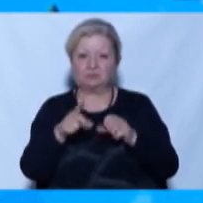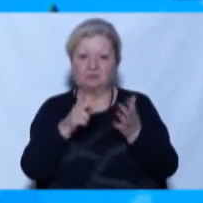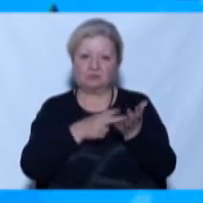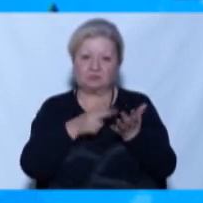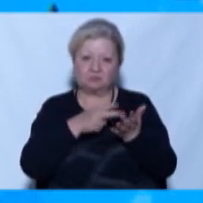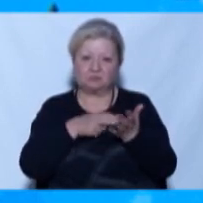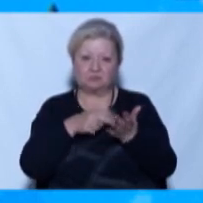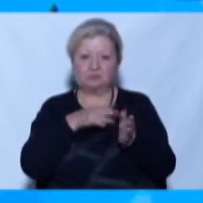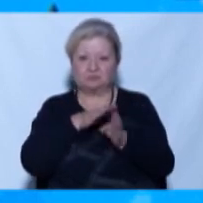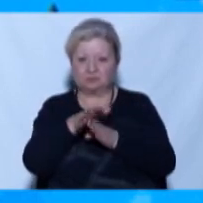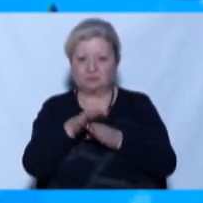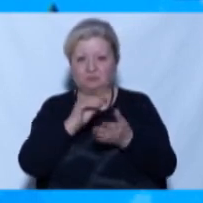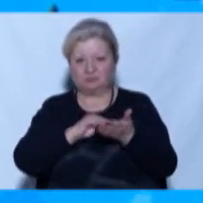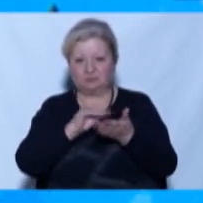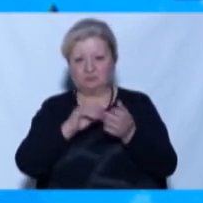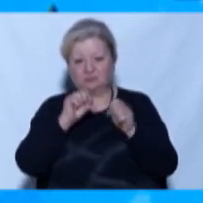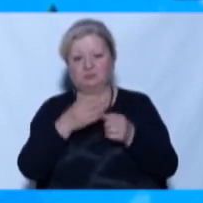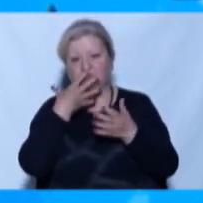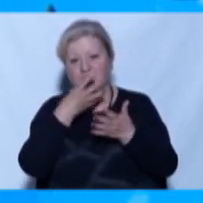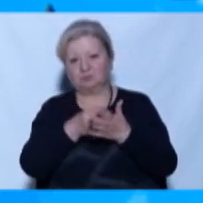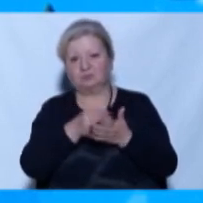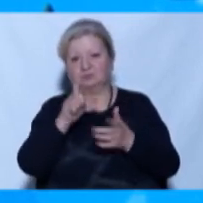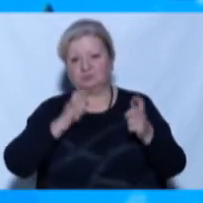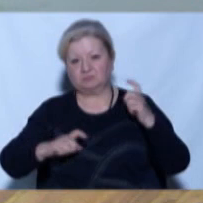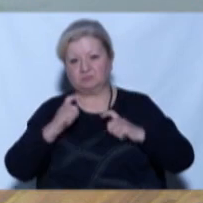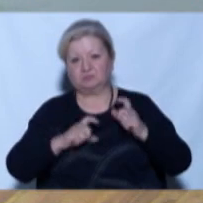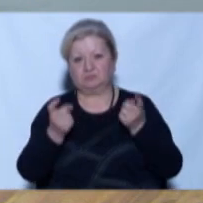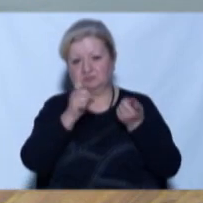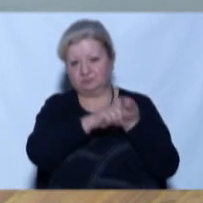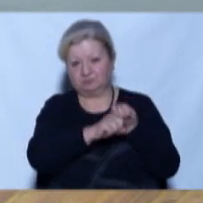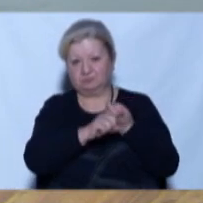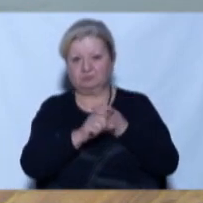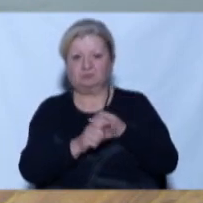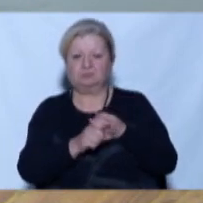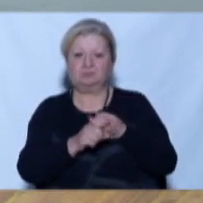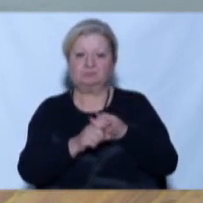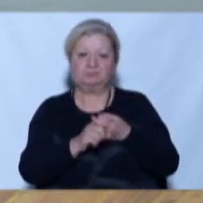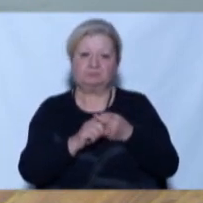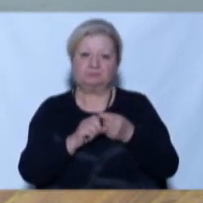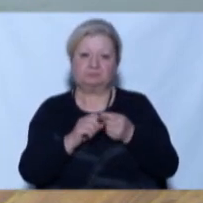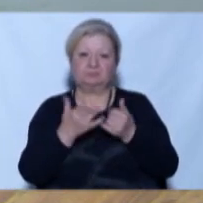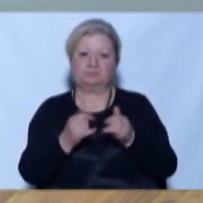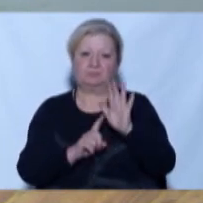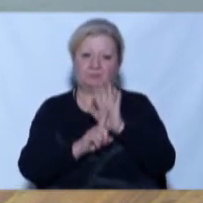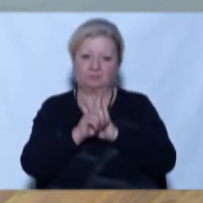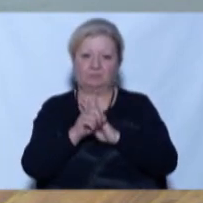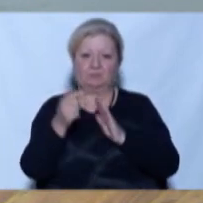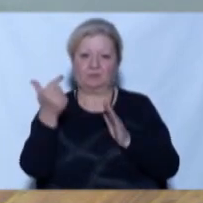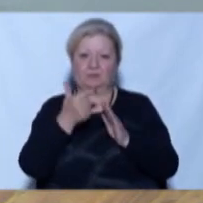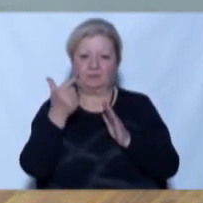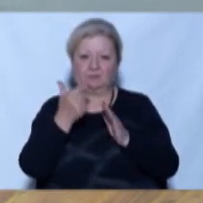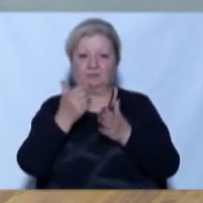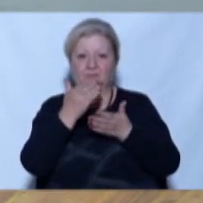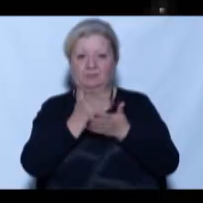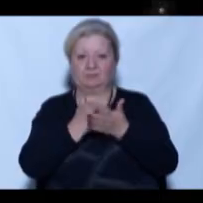რეულებში შეასრულოთ და შემდეგ თქვენს მასწავლებელთან იქნება უკავშირი. და დავიწყოთ ახლა ჩვენი გეოგრაფიული